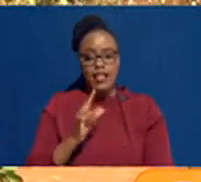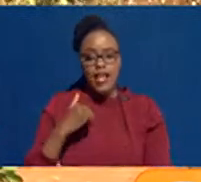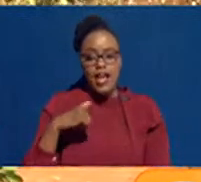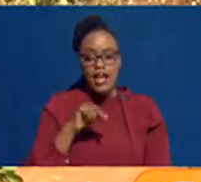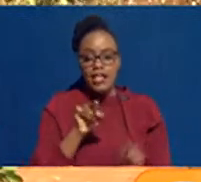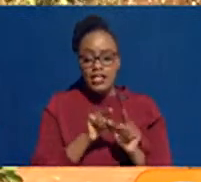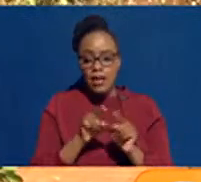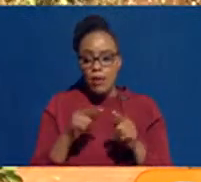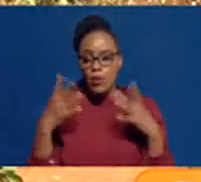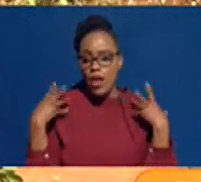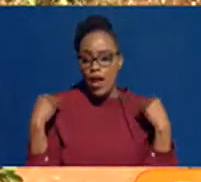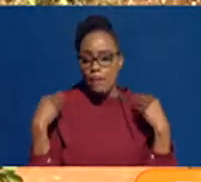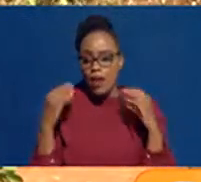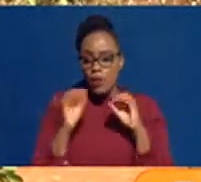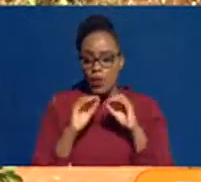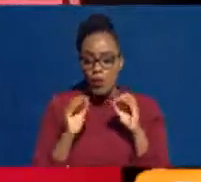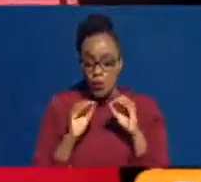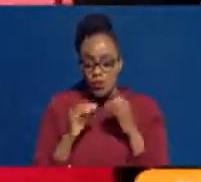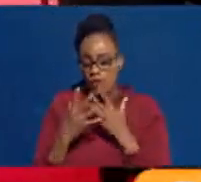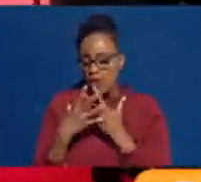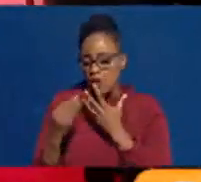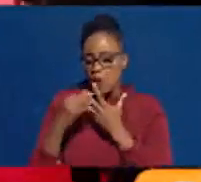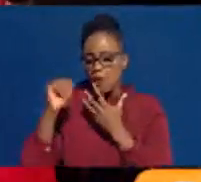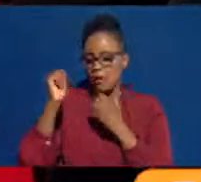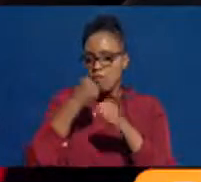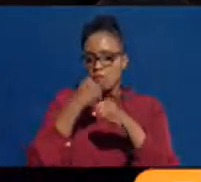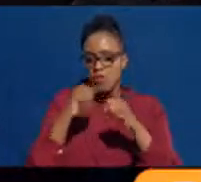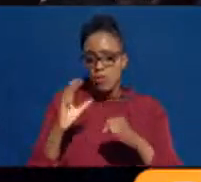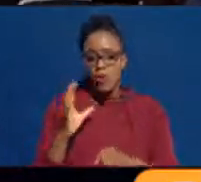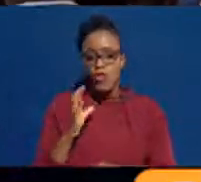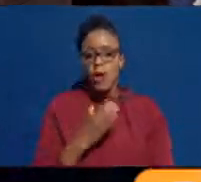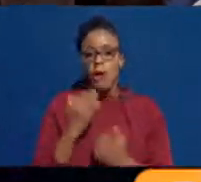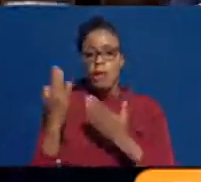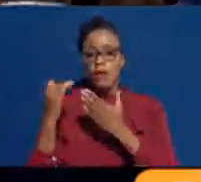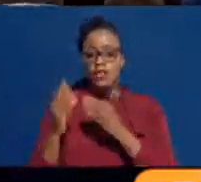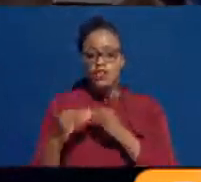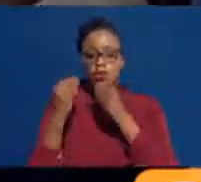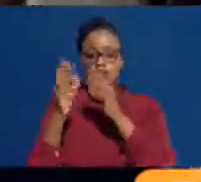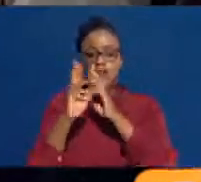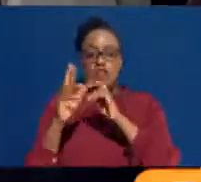a practice to be emulated. Kamati hiyo inatarajiwa kutoa